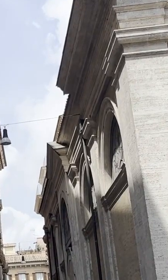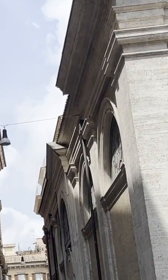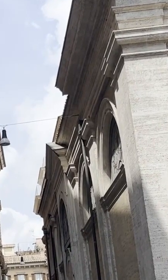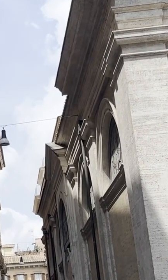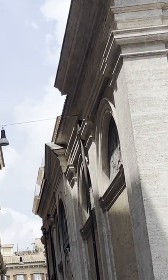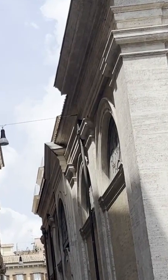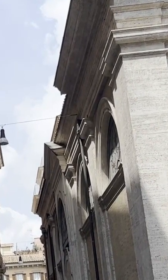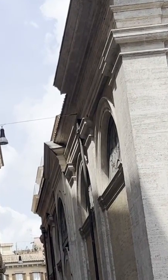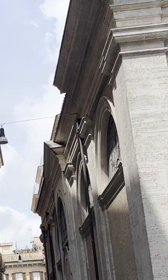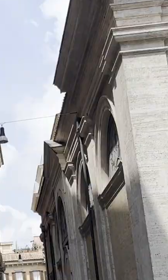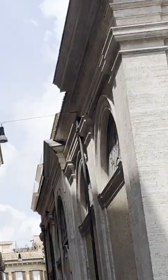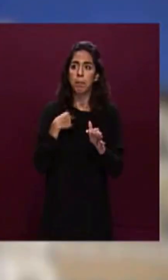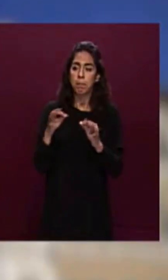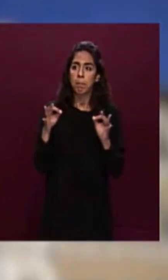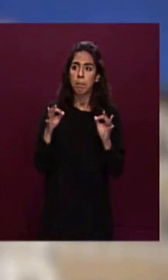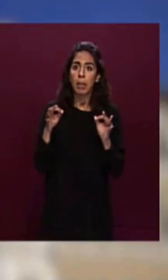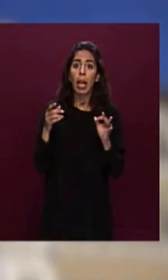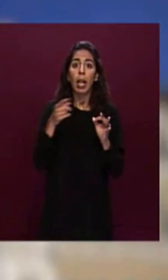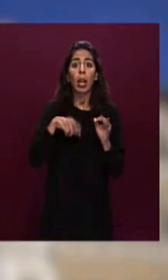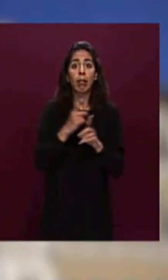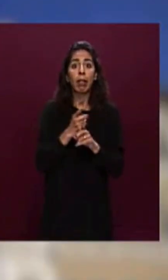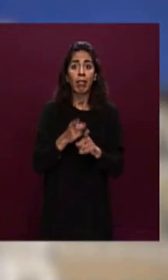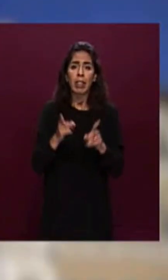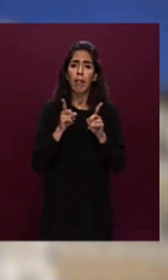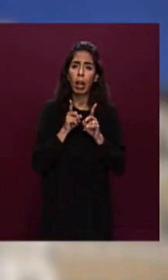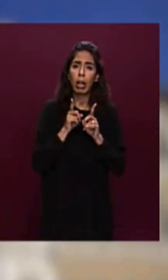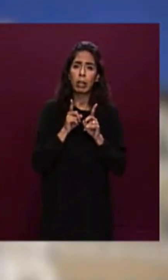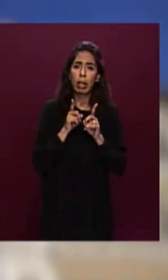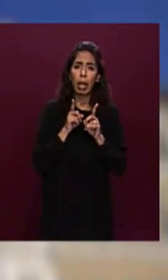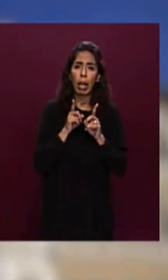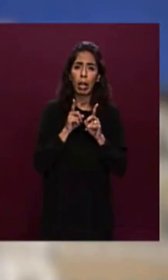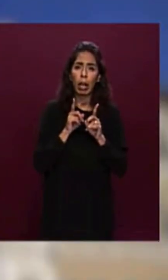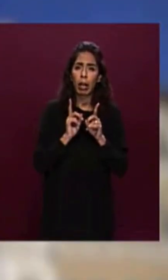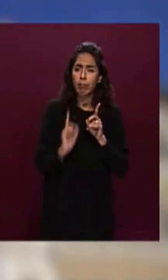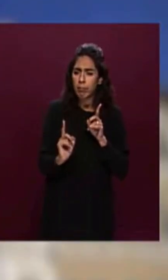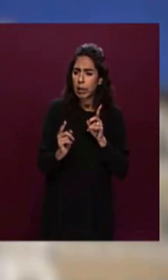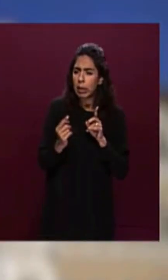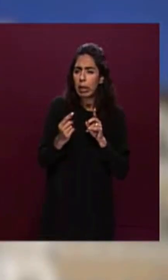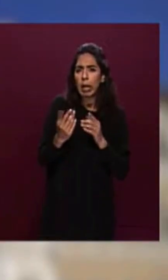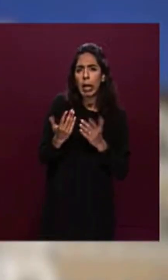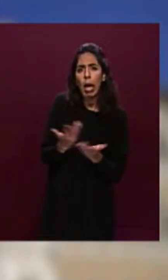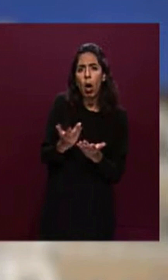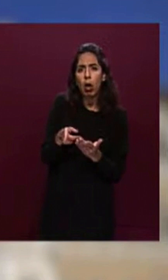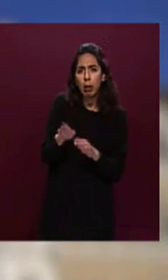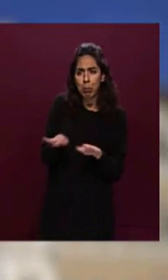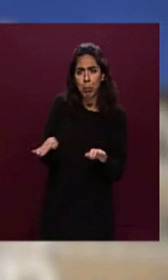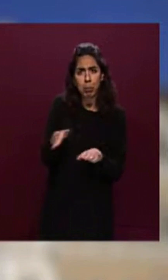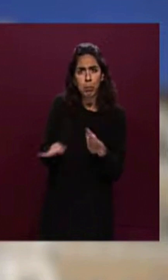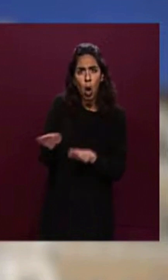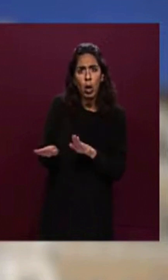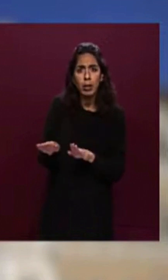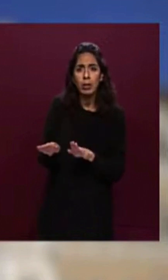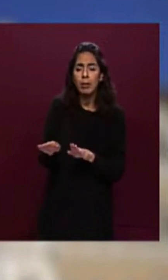Da cosa dobbiamo difenderci? Dai bambini che muoiono? No, collega Fratoianni,